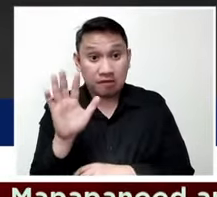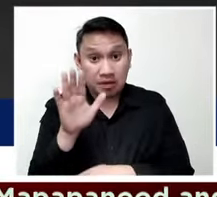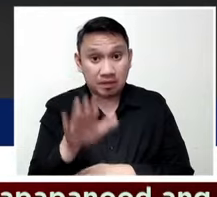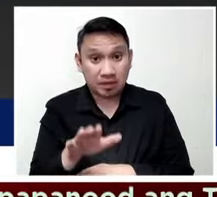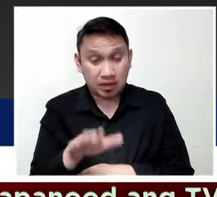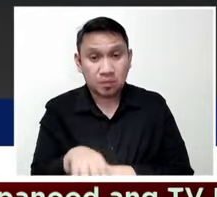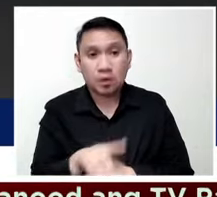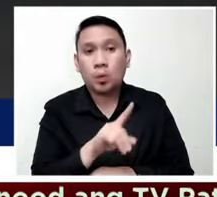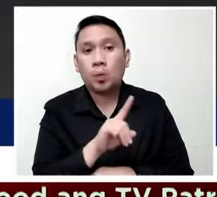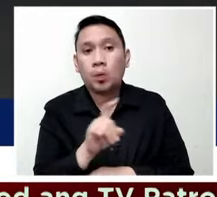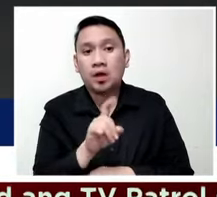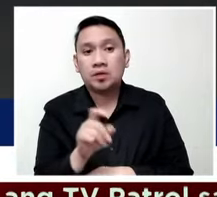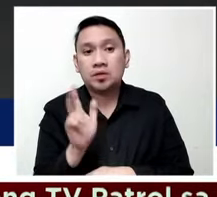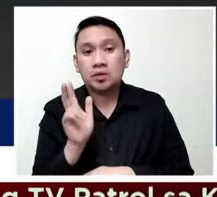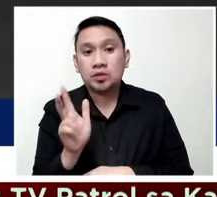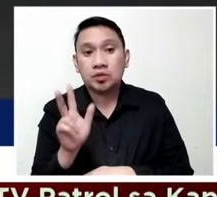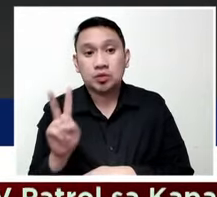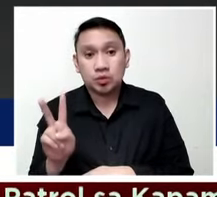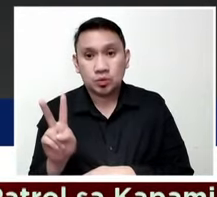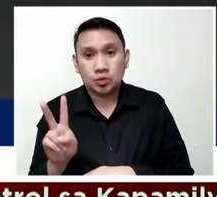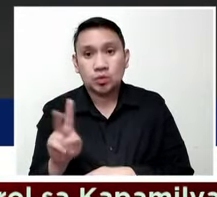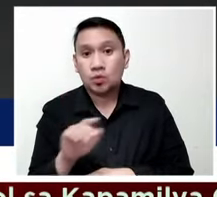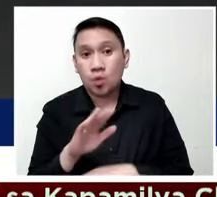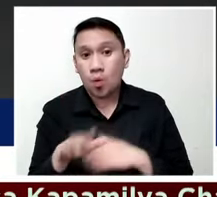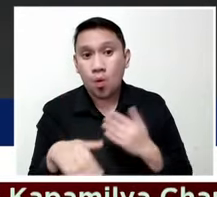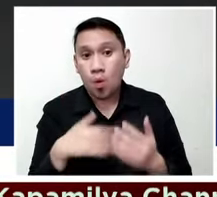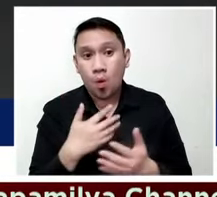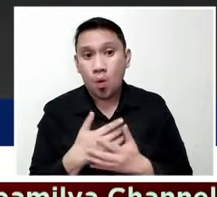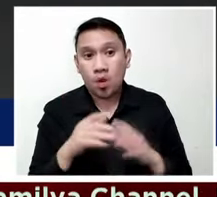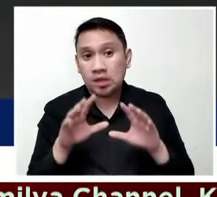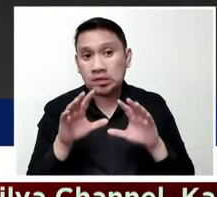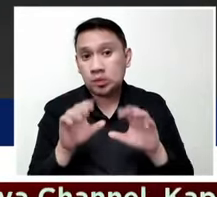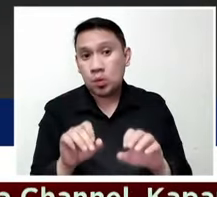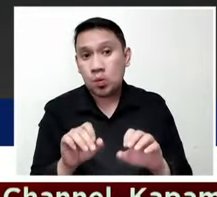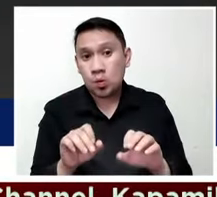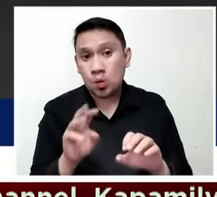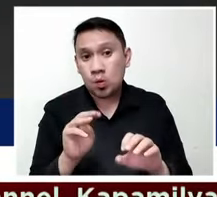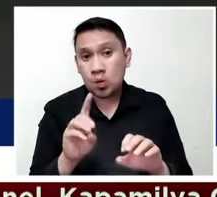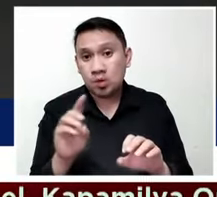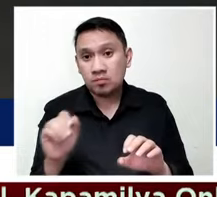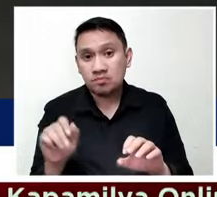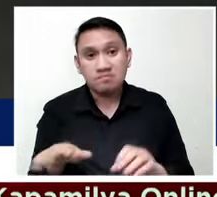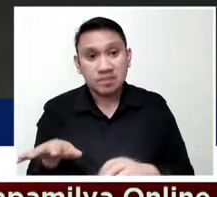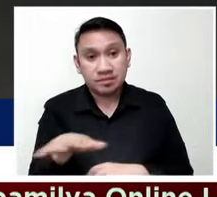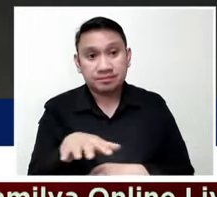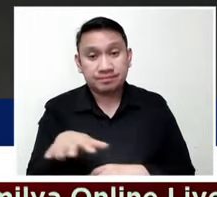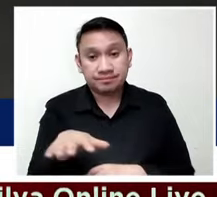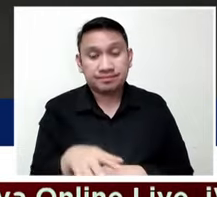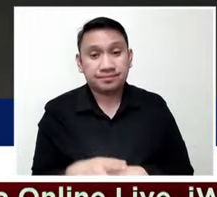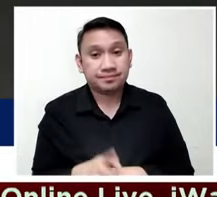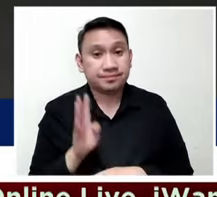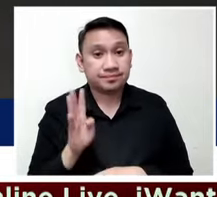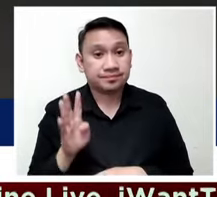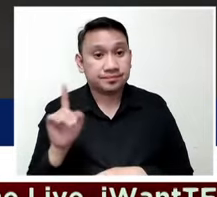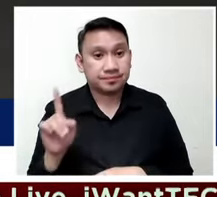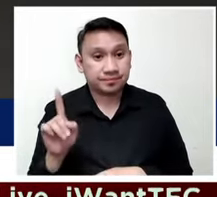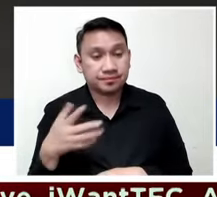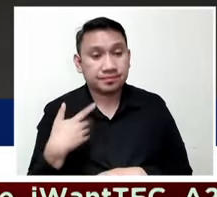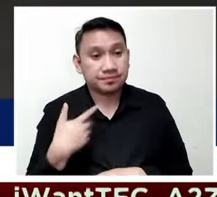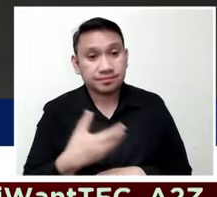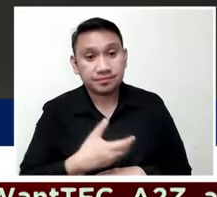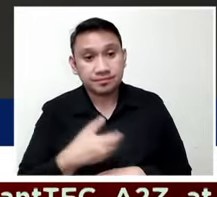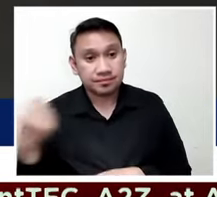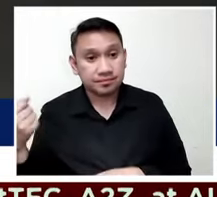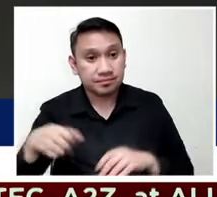sa 132 ang nahuling mga motorista ng MMDA at sa naturang bilang, 41 ang na-impound agad ng